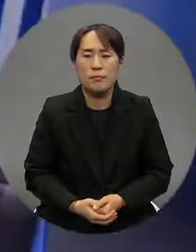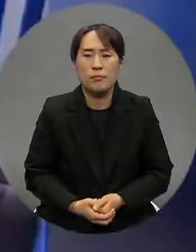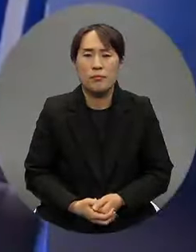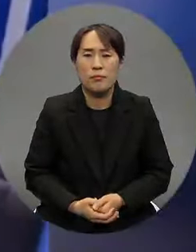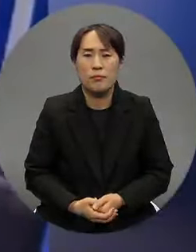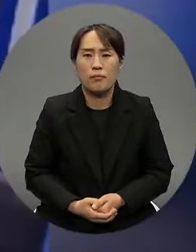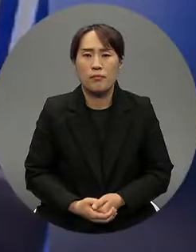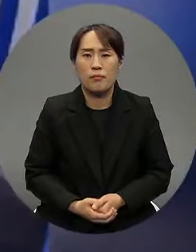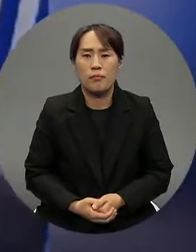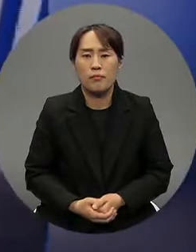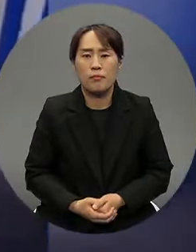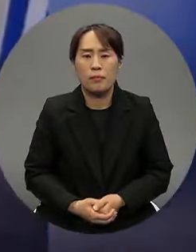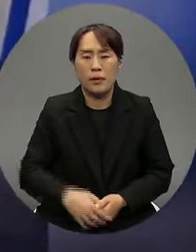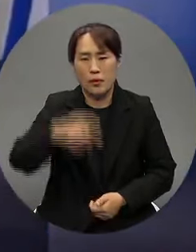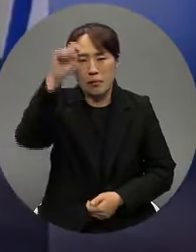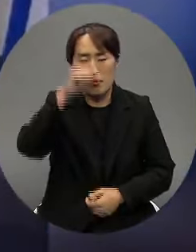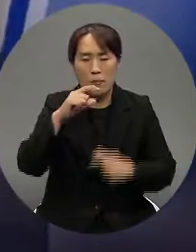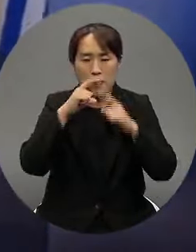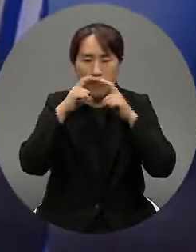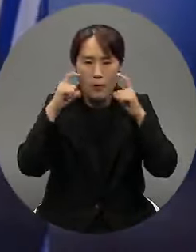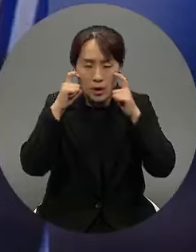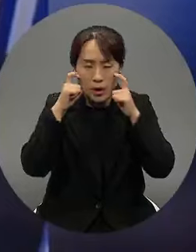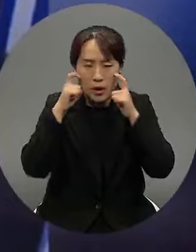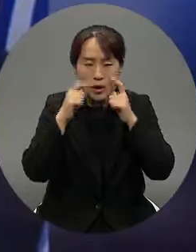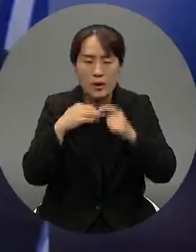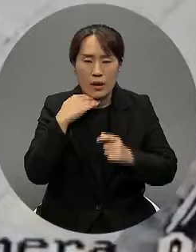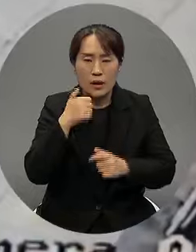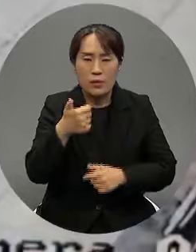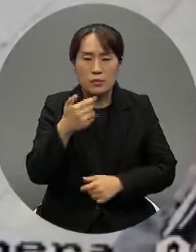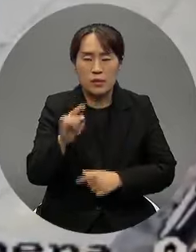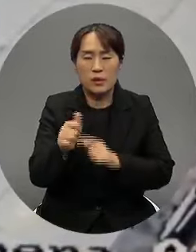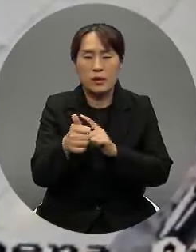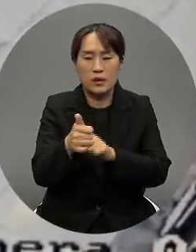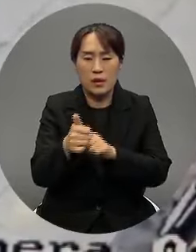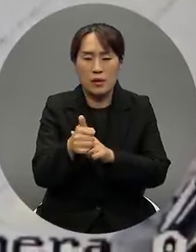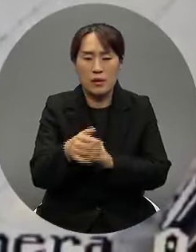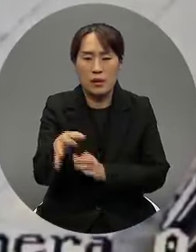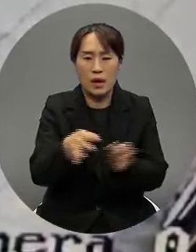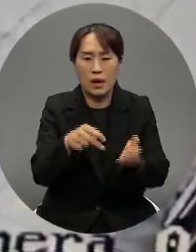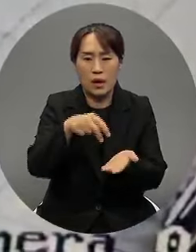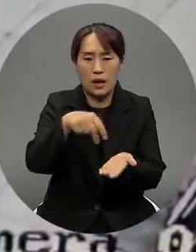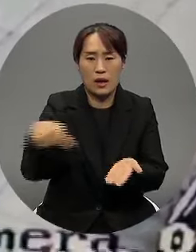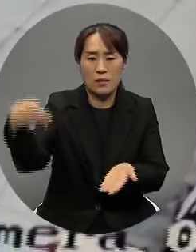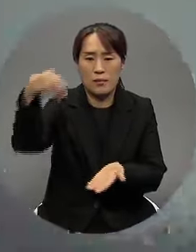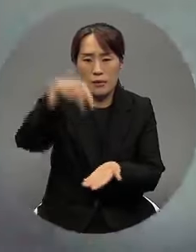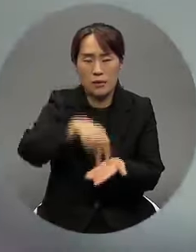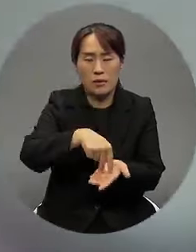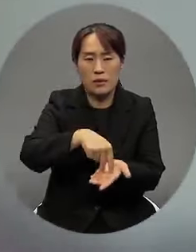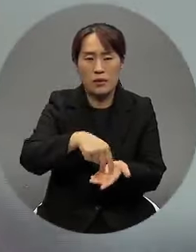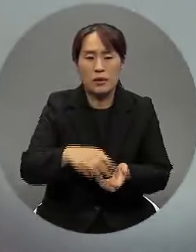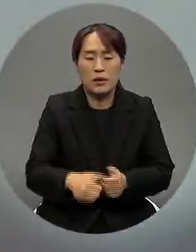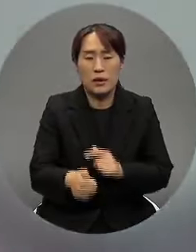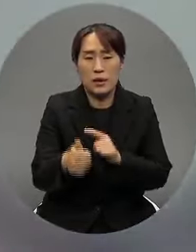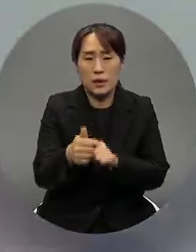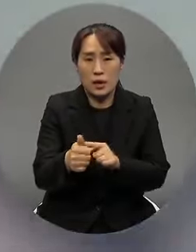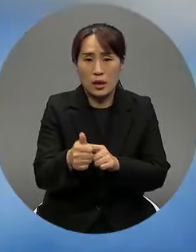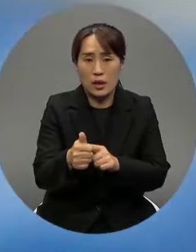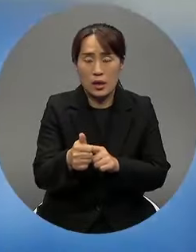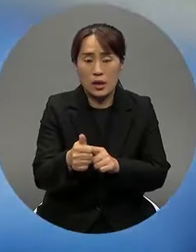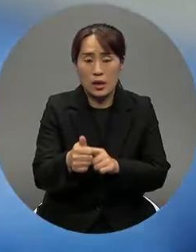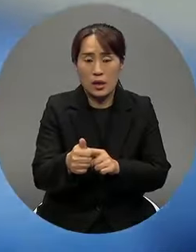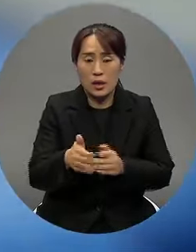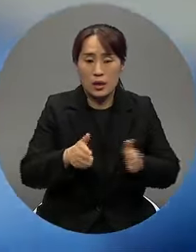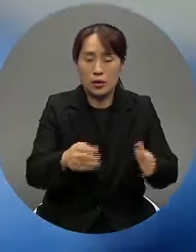기자입니다 모자와 마스크로 얼굴을 가린 50대 남성이 상가 엘리베이터에 올라탑니다이 남성은 상가